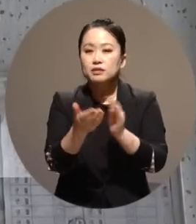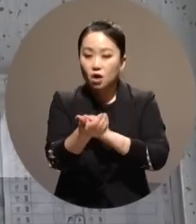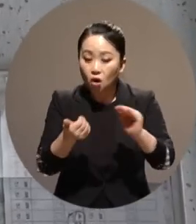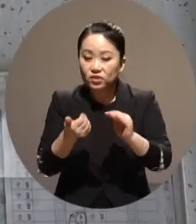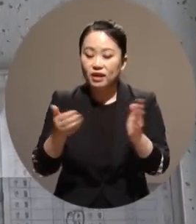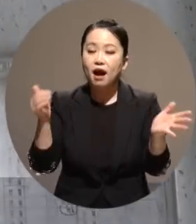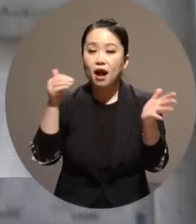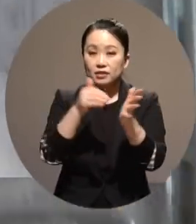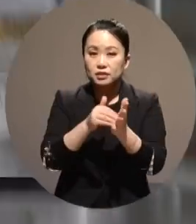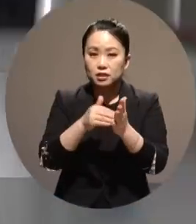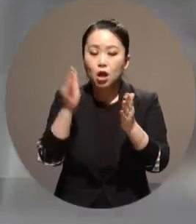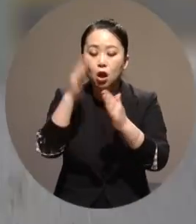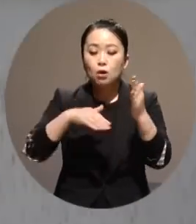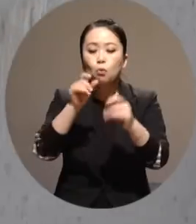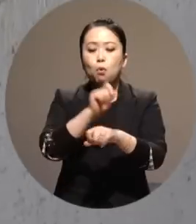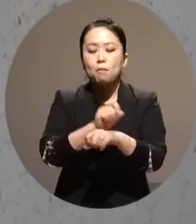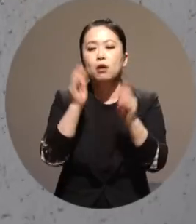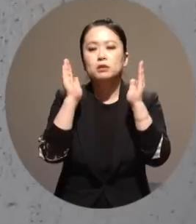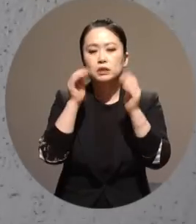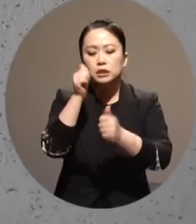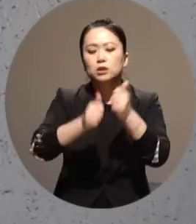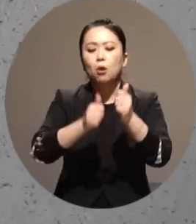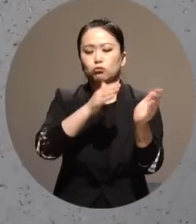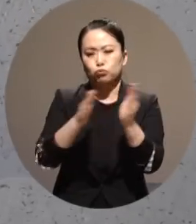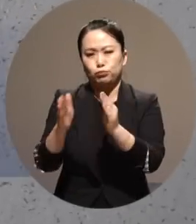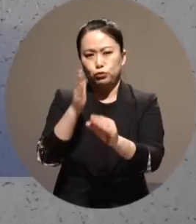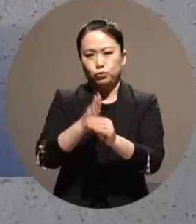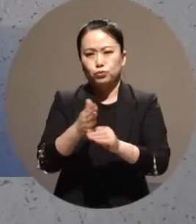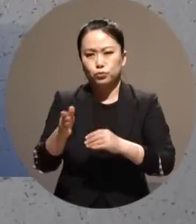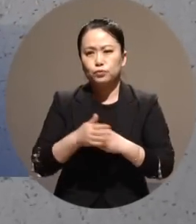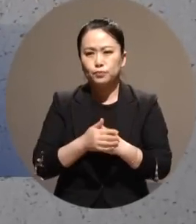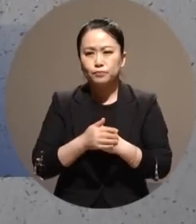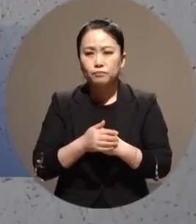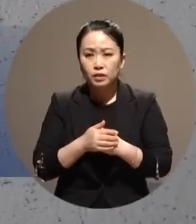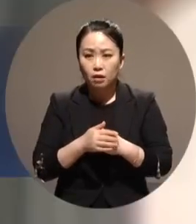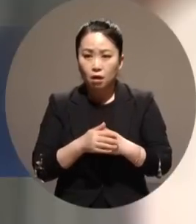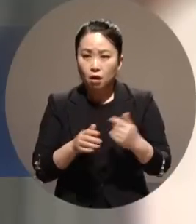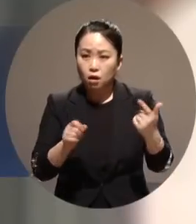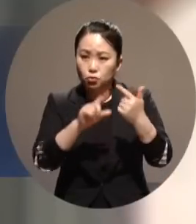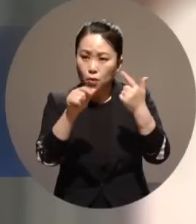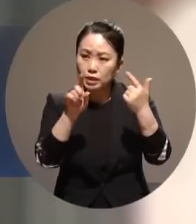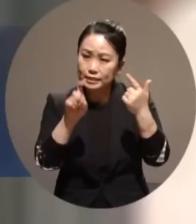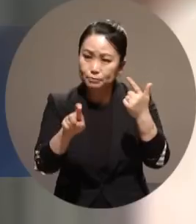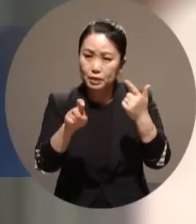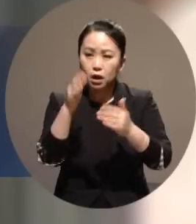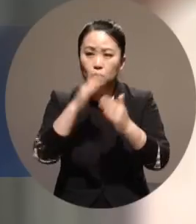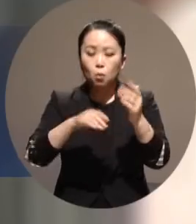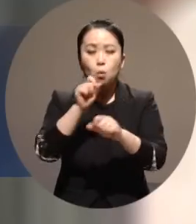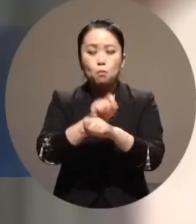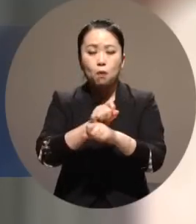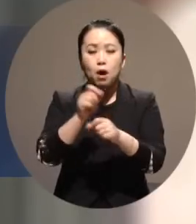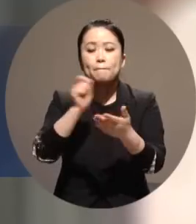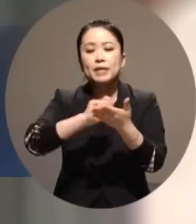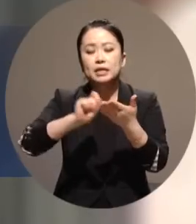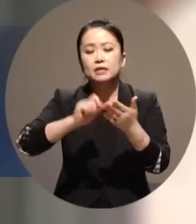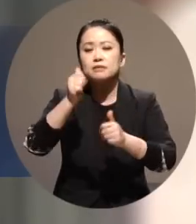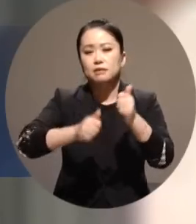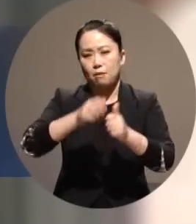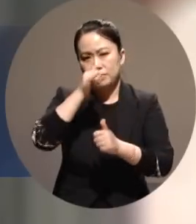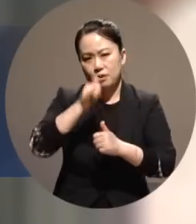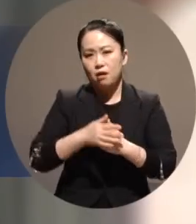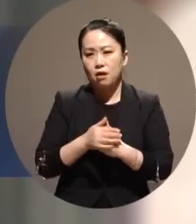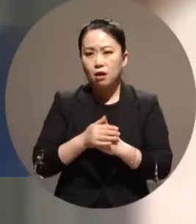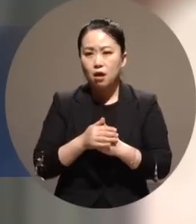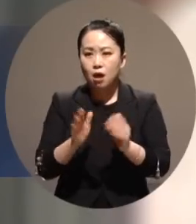시험을 준비하고 있었습니다. 한달 10일 날에 공무원 시험이 준비생이 있었습니다. 교수실,